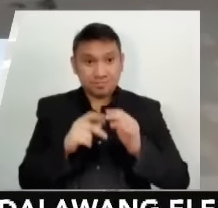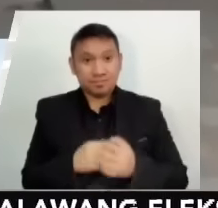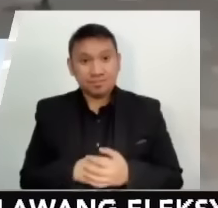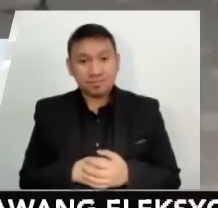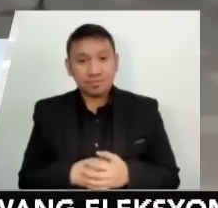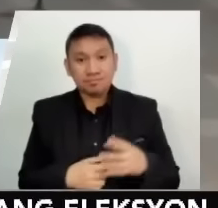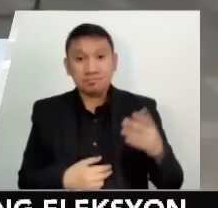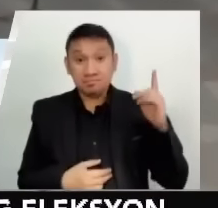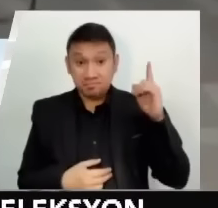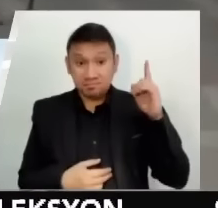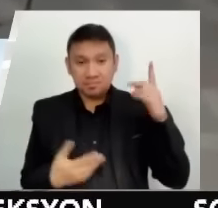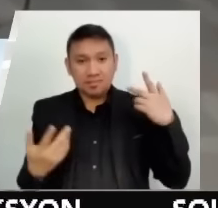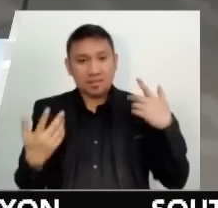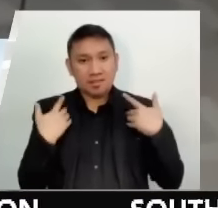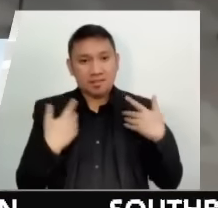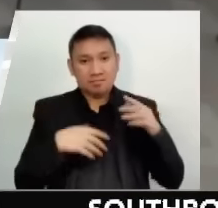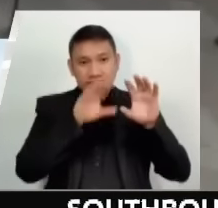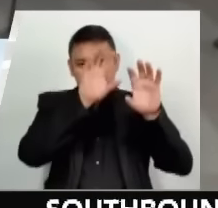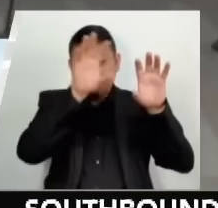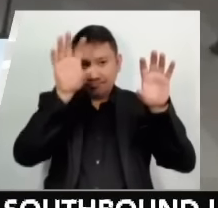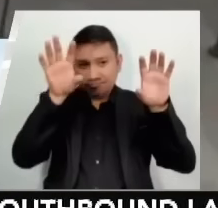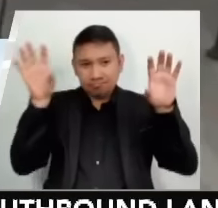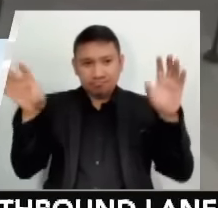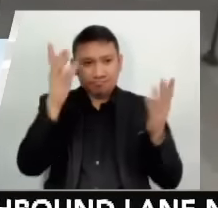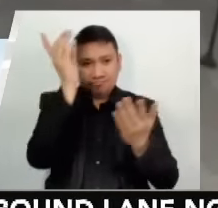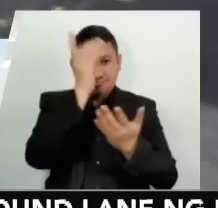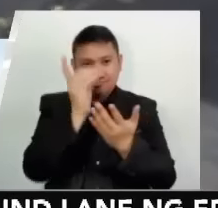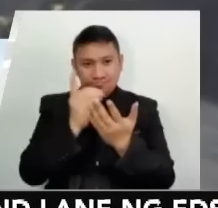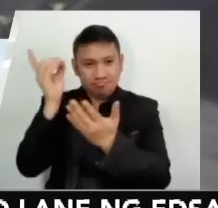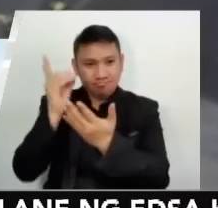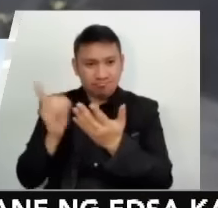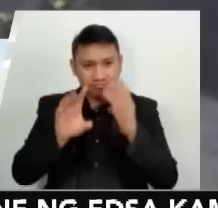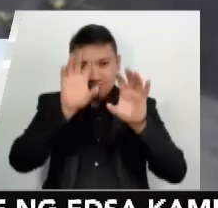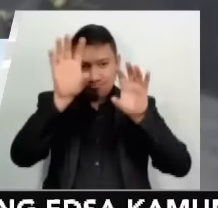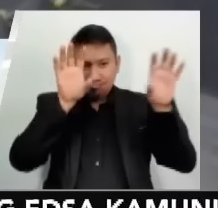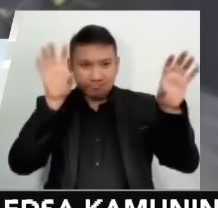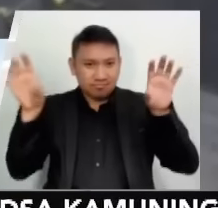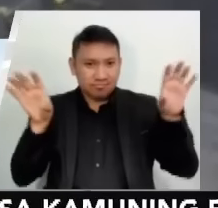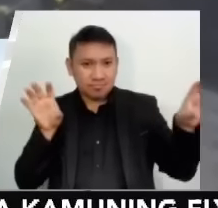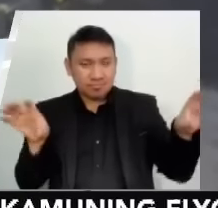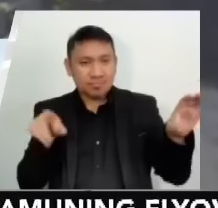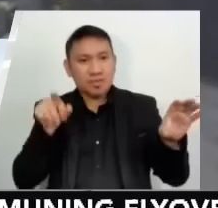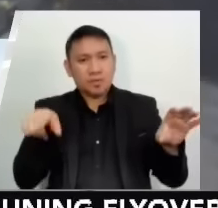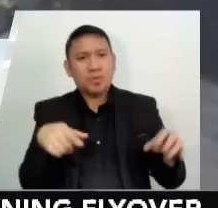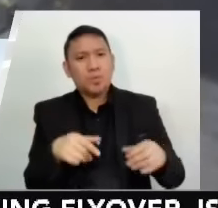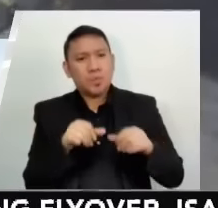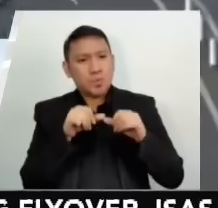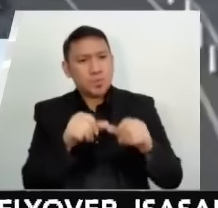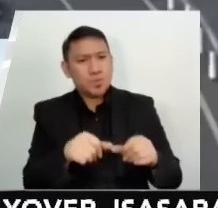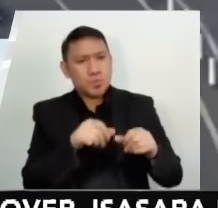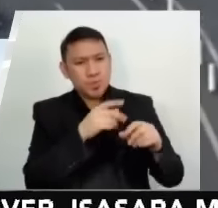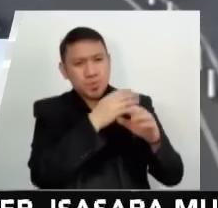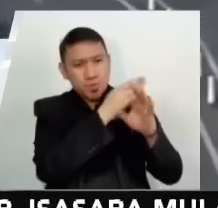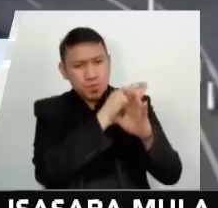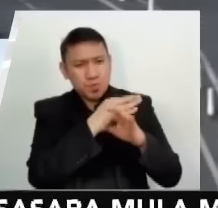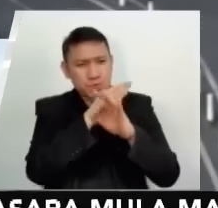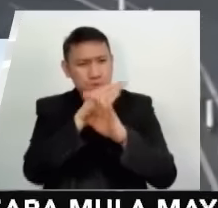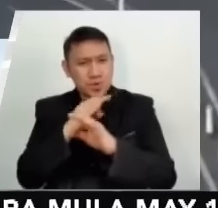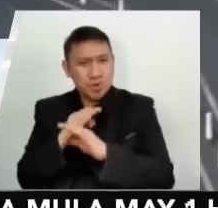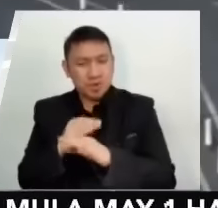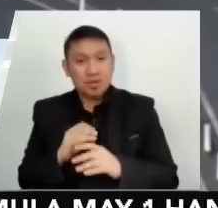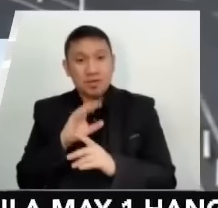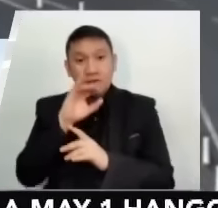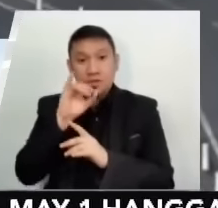2024 Olympic Games patuloy rin ang pag-aayos ng lungsod sa ilang pagdarausan ng mga laro sa July 14